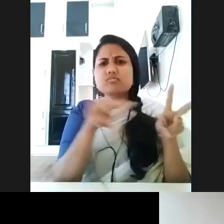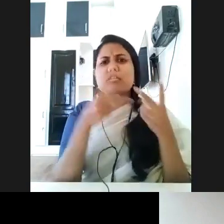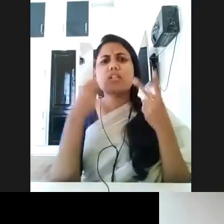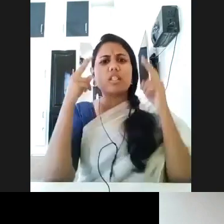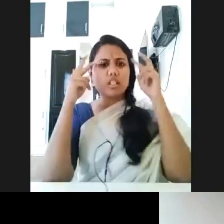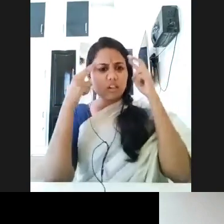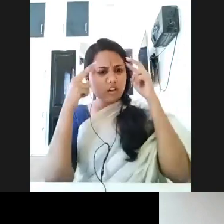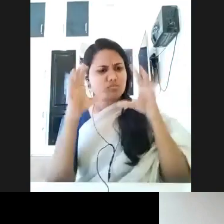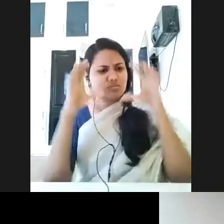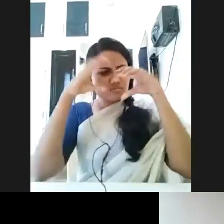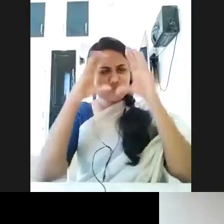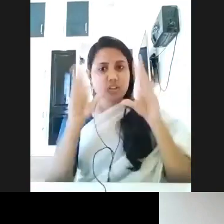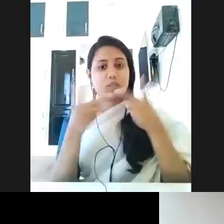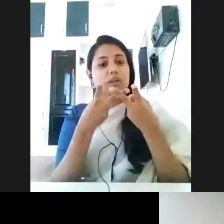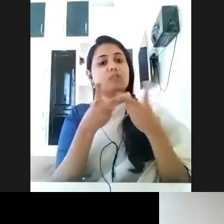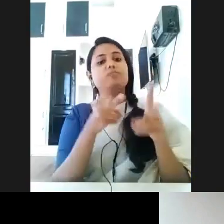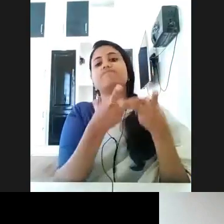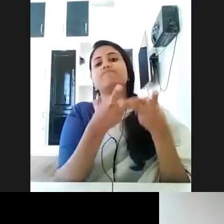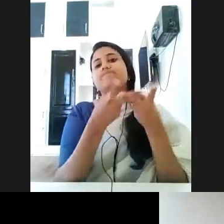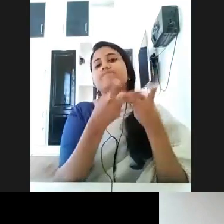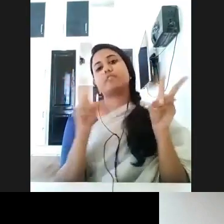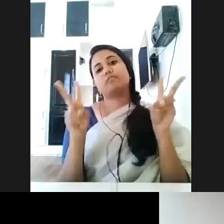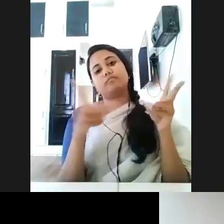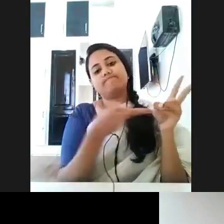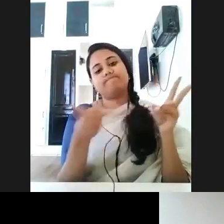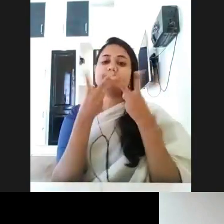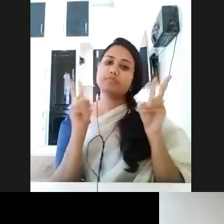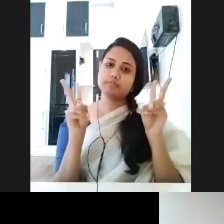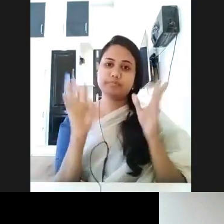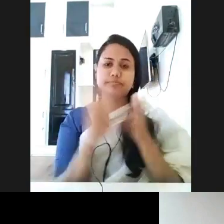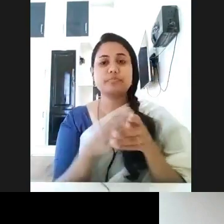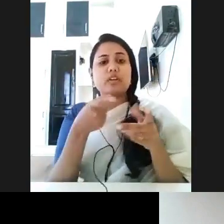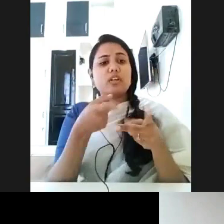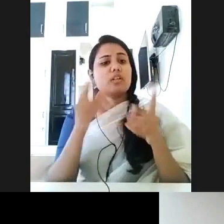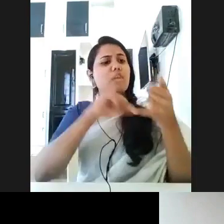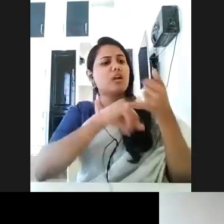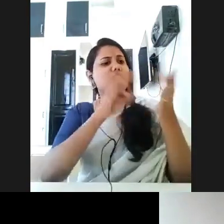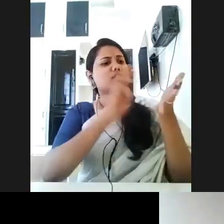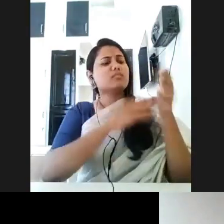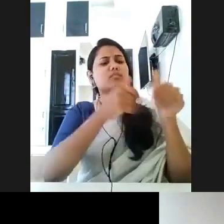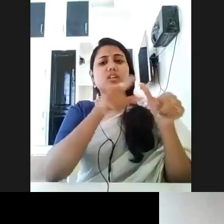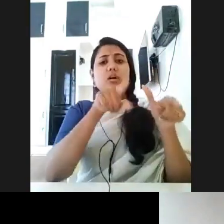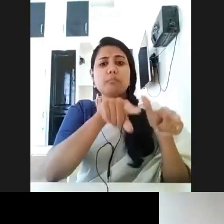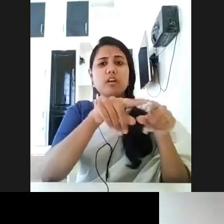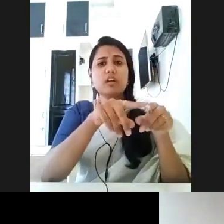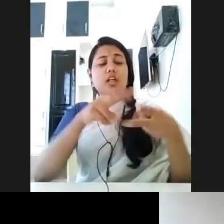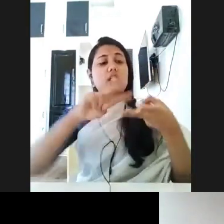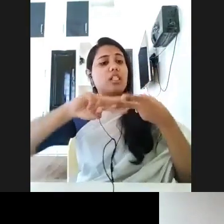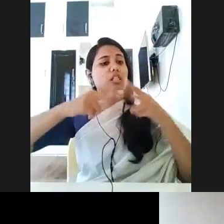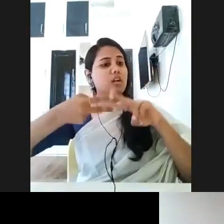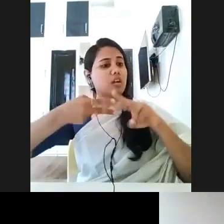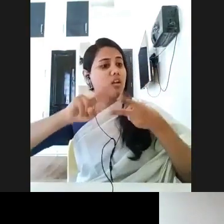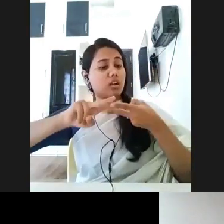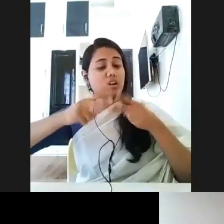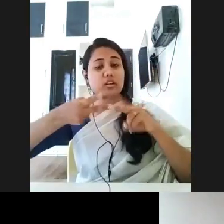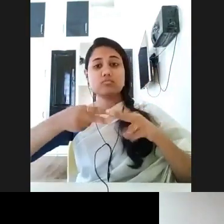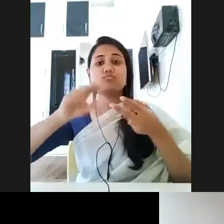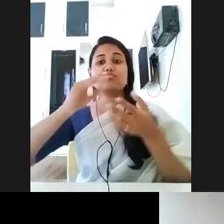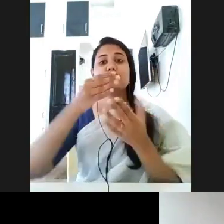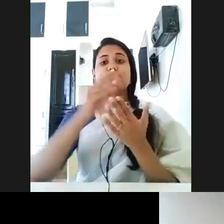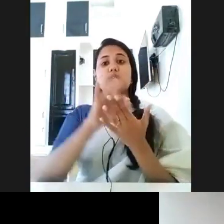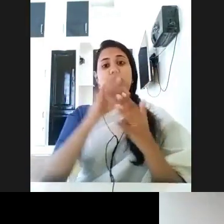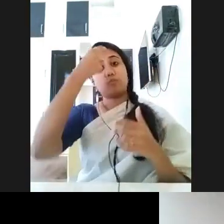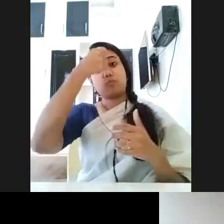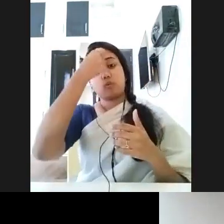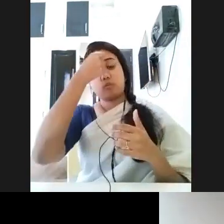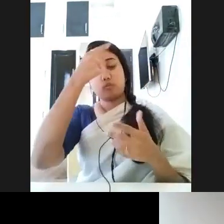സെയിം അസുഖങ്ങളല്ല. ഈ സ്പൈനൽ മസ്കുലർ അട്രോഫി പറയുന്നത് ഇതും ഒരു ജനറ്റികമായിട്ടുള്ള ഒരു അസുഖമാണ്. ഇവിടെ